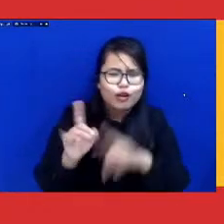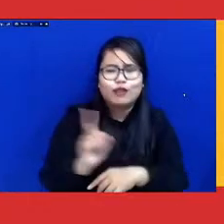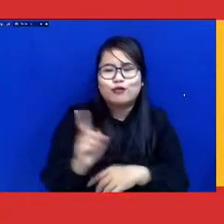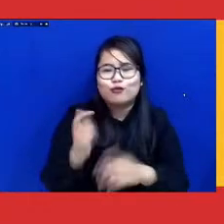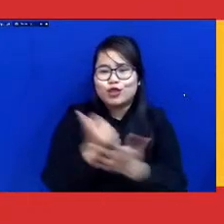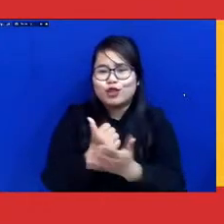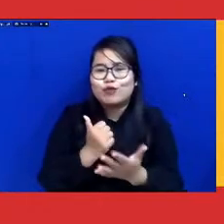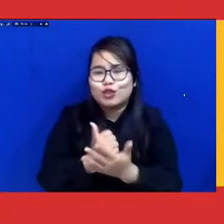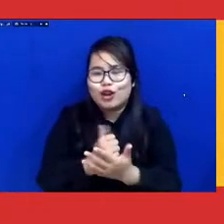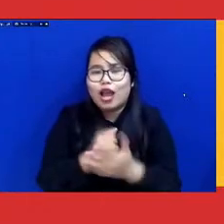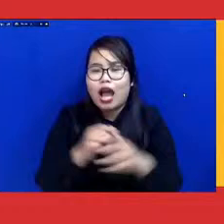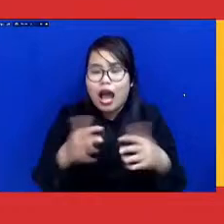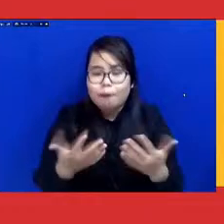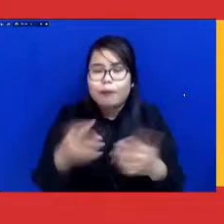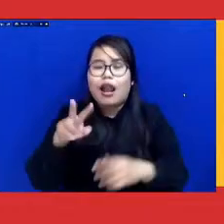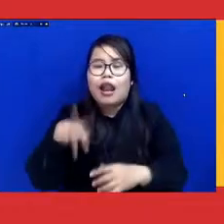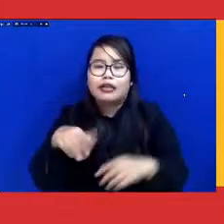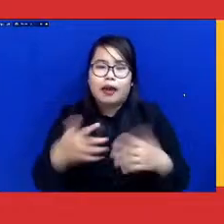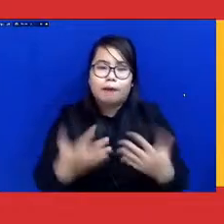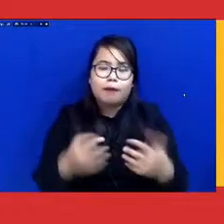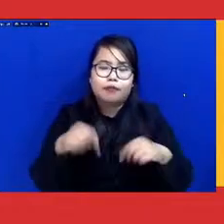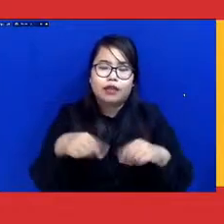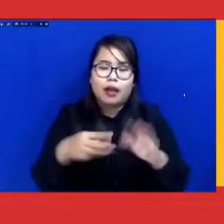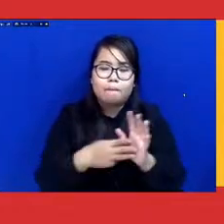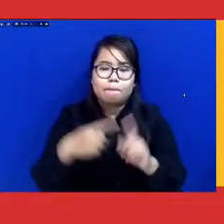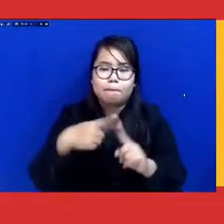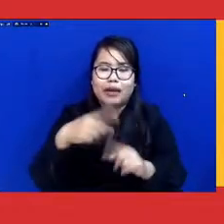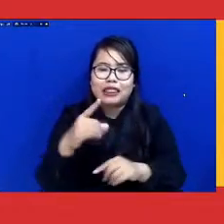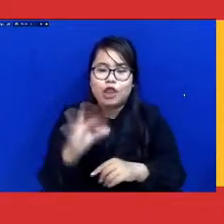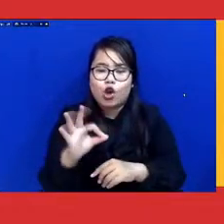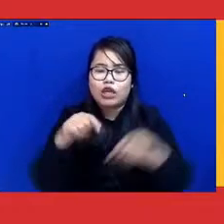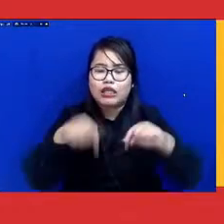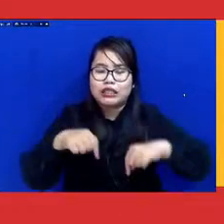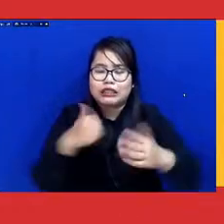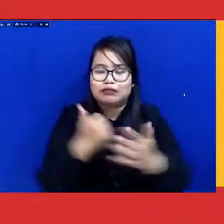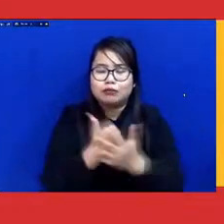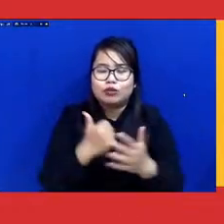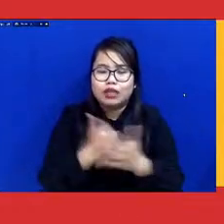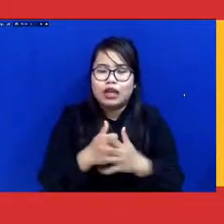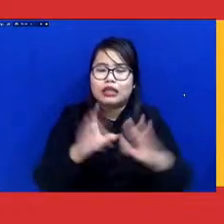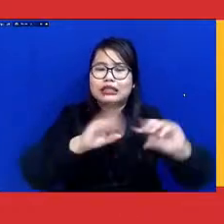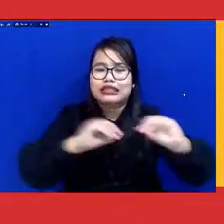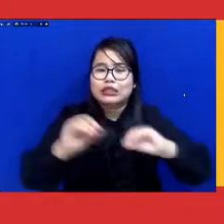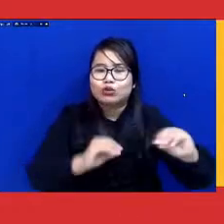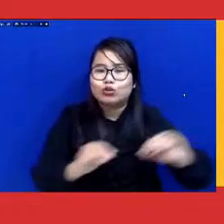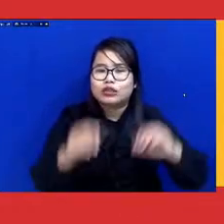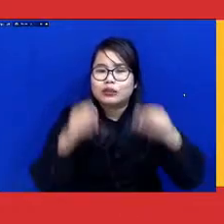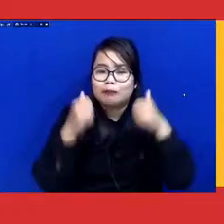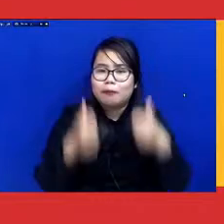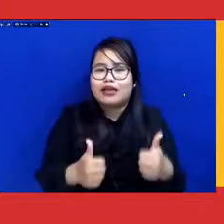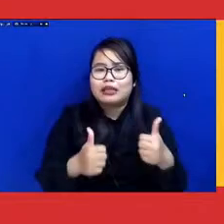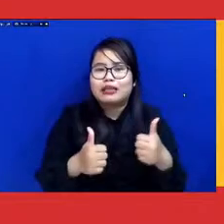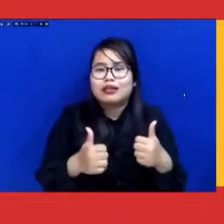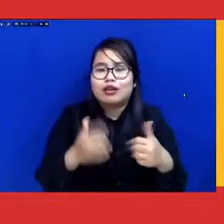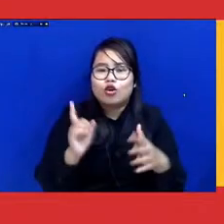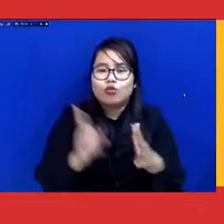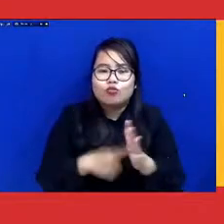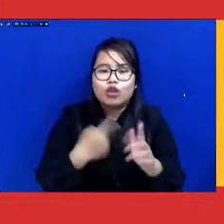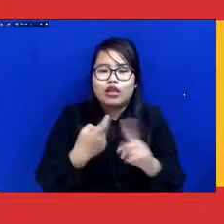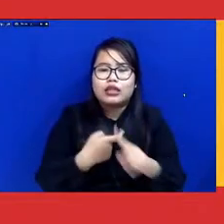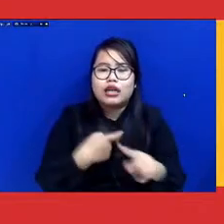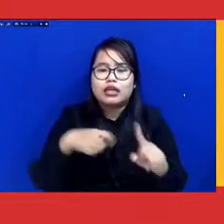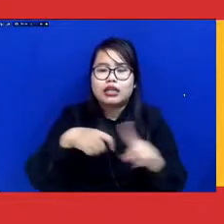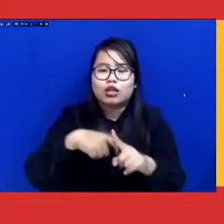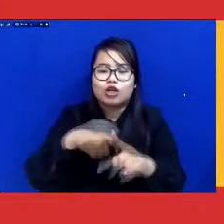ya. Apalagi metro ini sejatinya tersusun dengan sangat baik sekali. Mulai sejak zaman